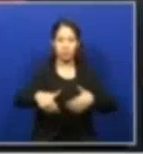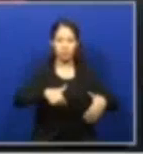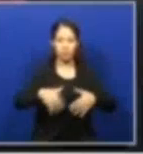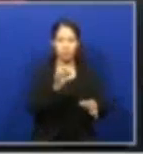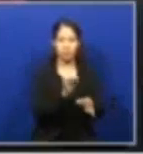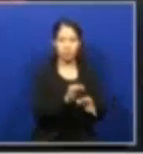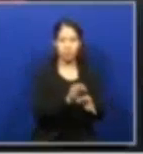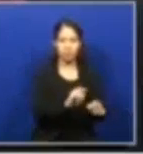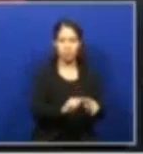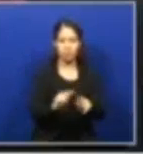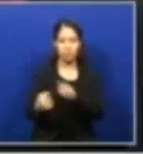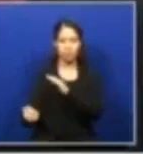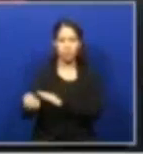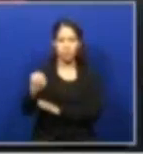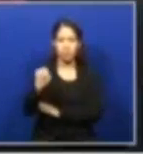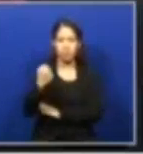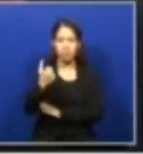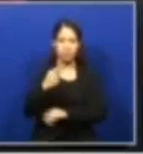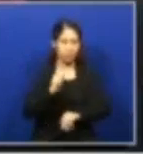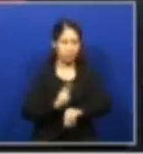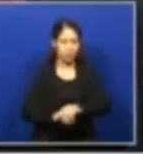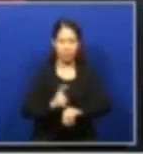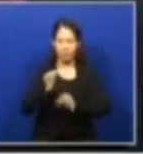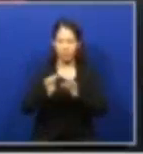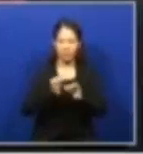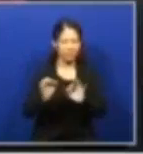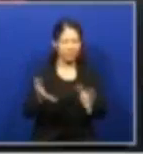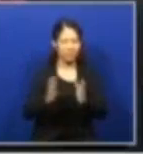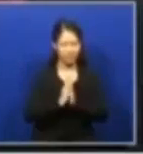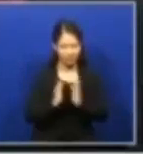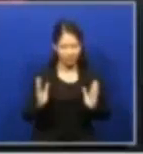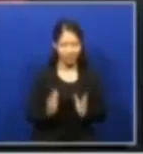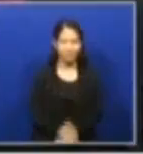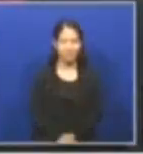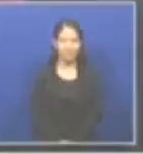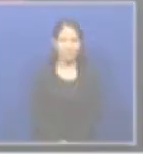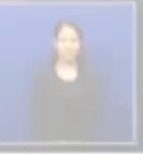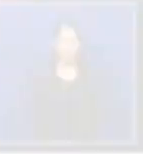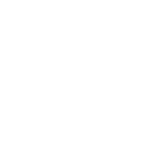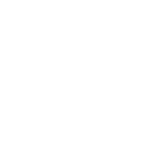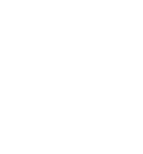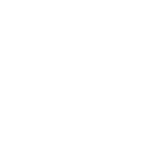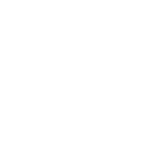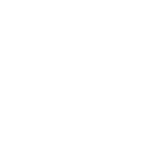ารให้มีความมั่นคงไม่มีเวลาอภิปรายแล้วครับขอบคุณครับท่านประธานครับ ครับขอบคุณนะครับ